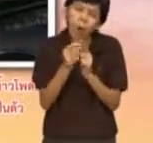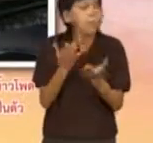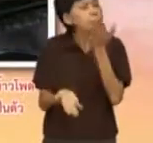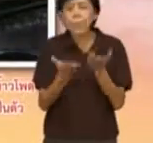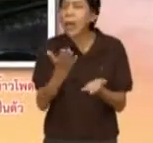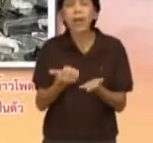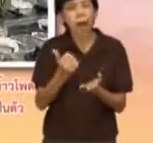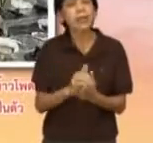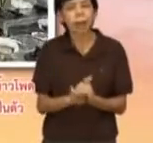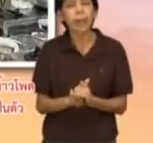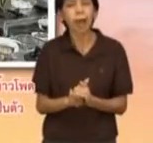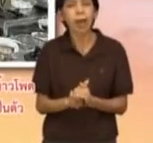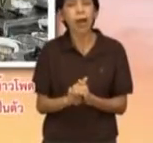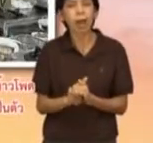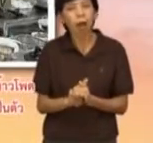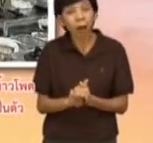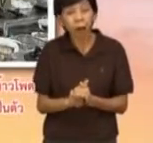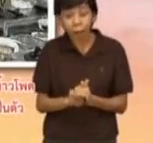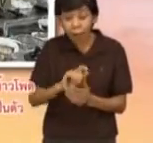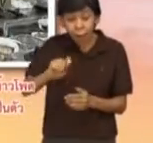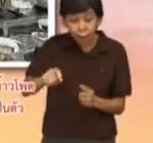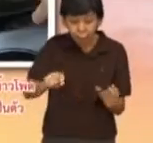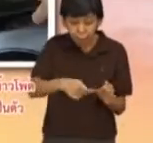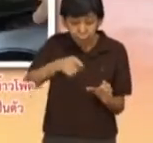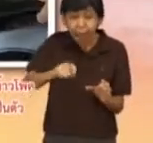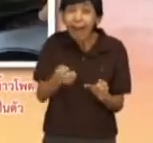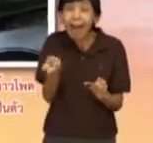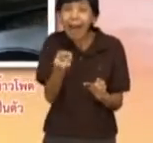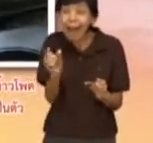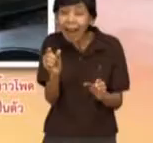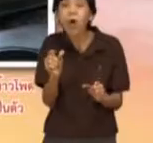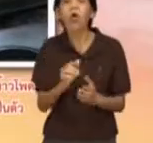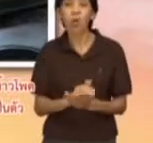ได้นะ แค่นั้นเองเหรอคะ แค่นี ้หนึ่งช้อนชา